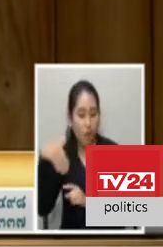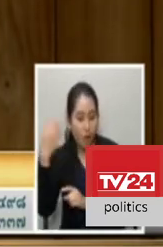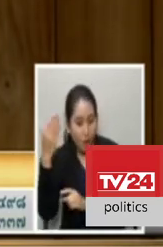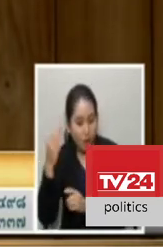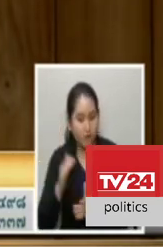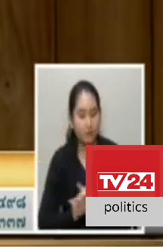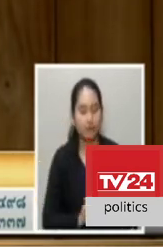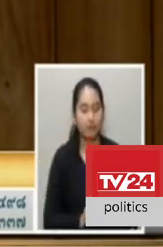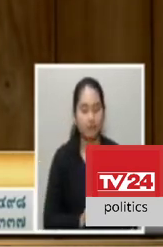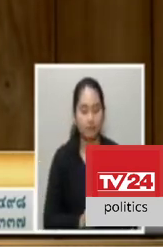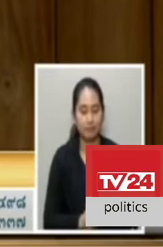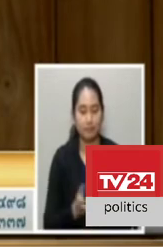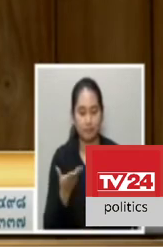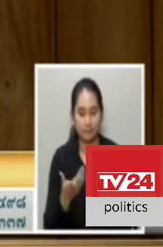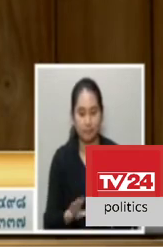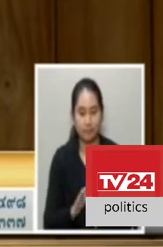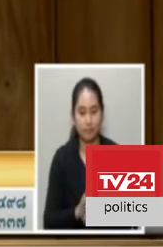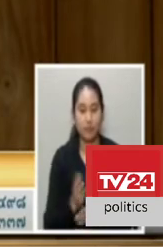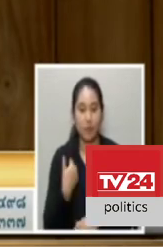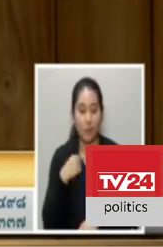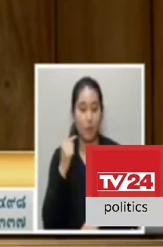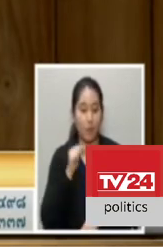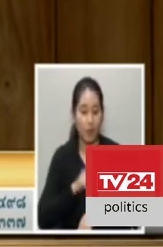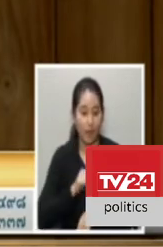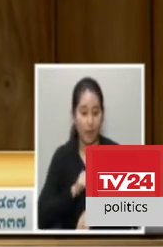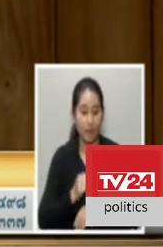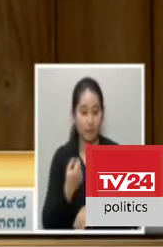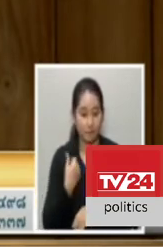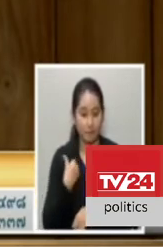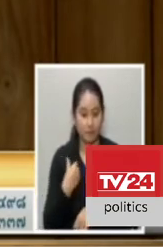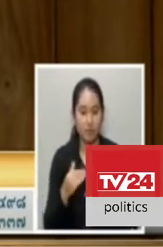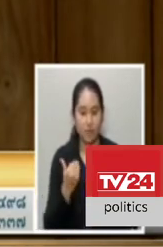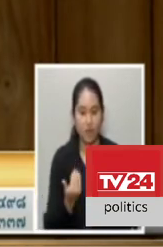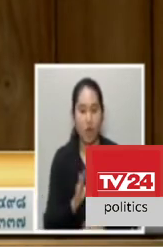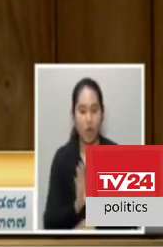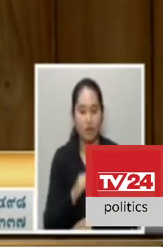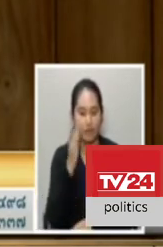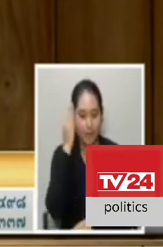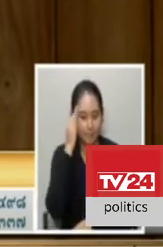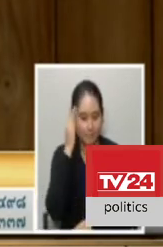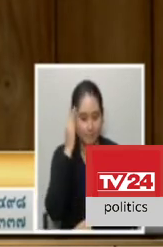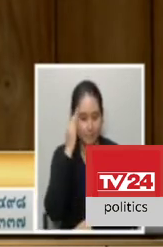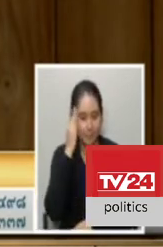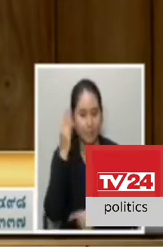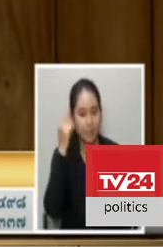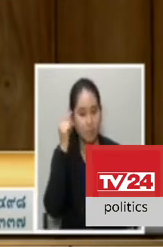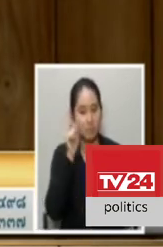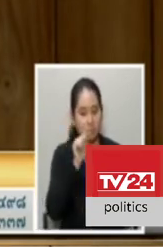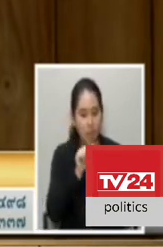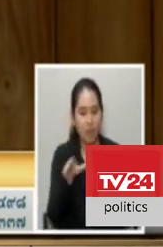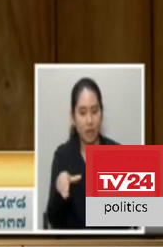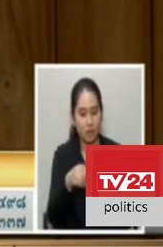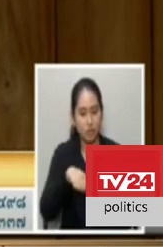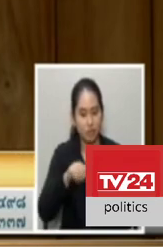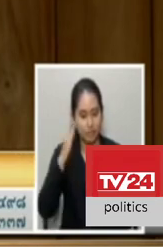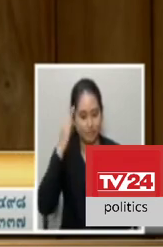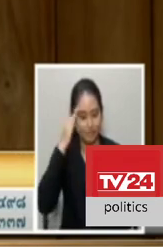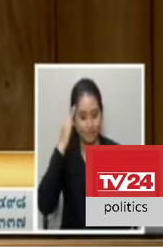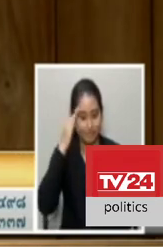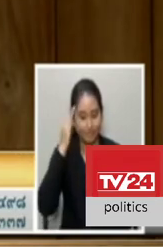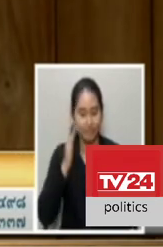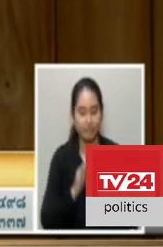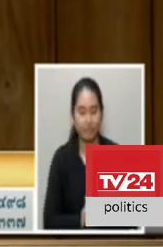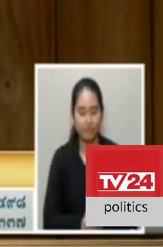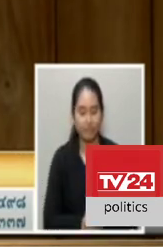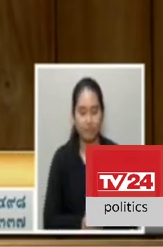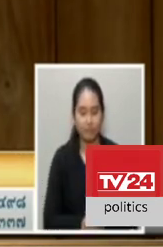างไรก็ตาม4รอบที่เราคุยกันเนี่ยขอรับทราบถึงเป้าหมายของทั้งหมด